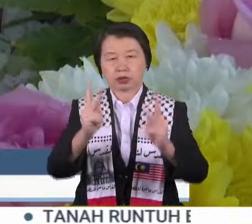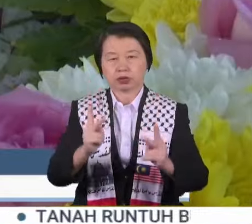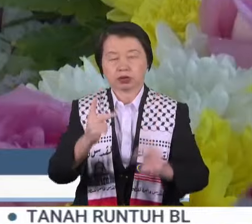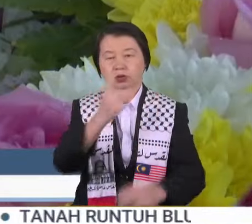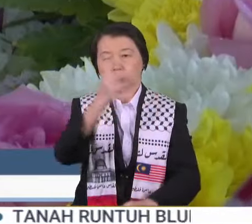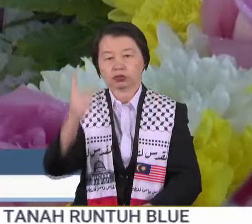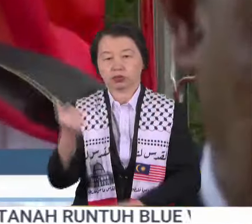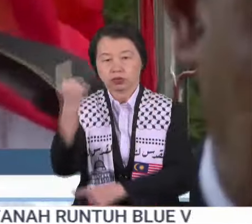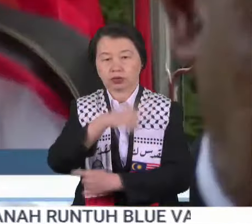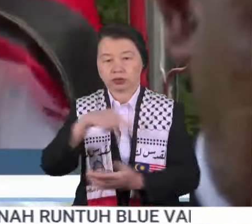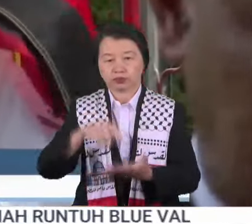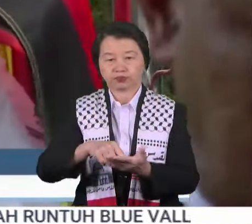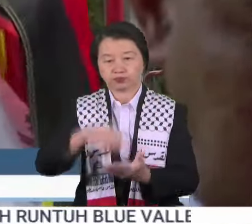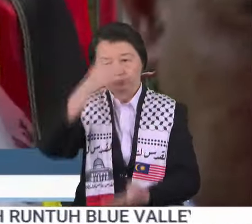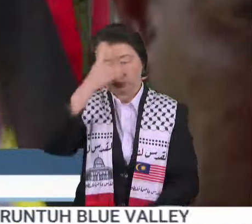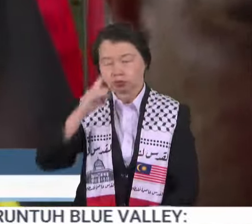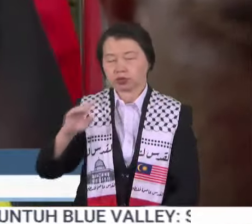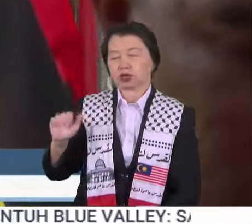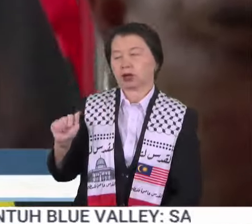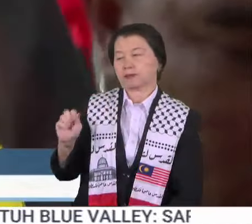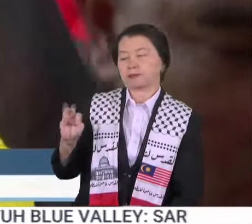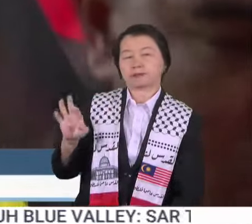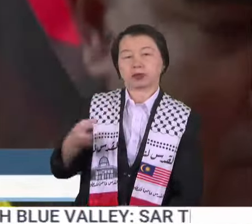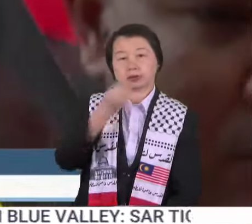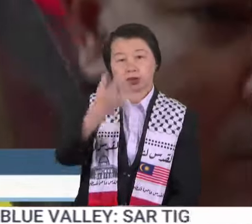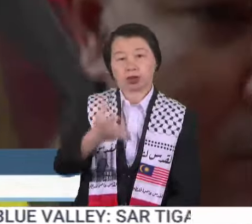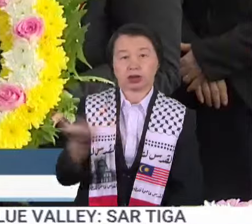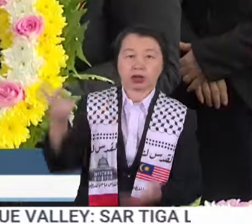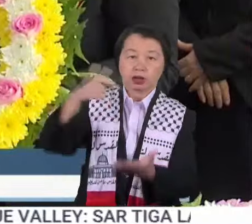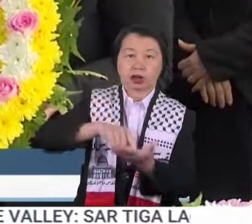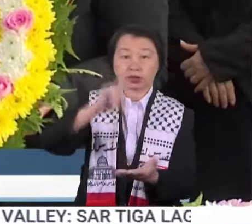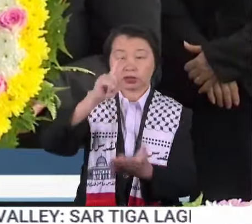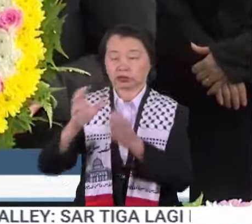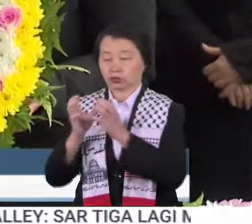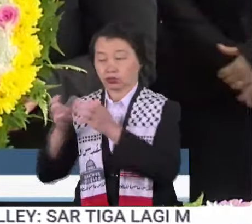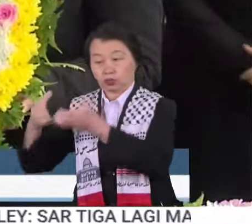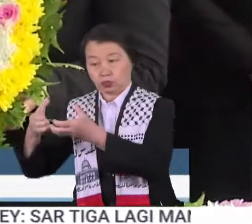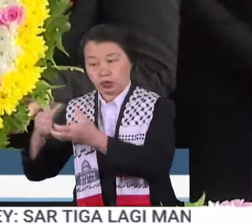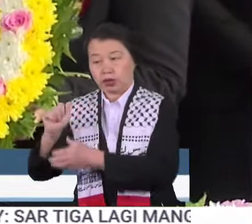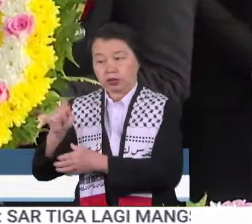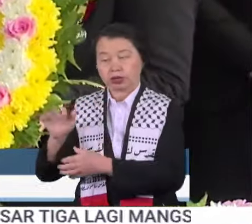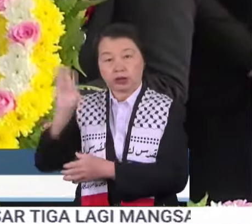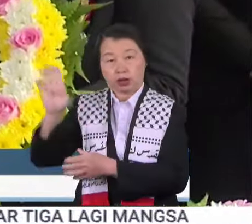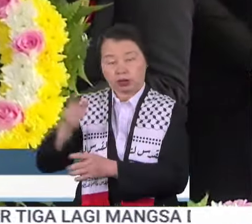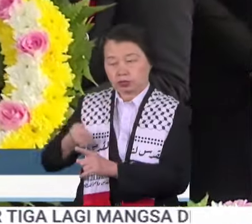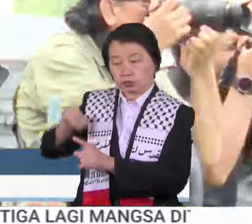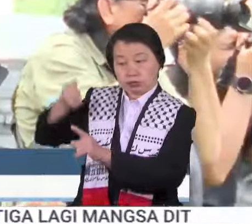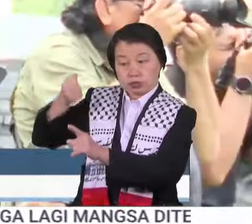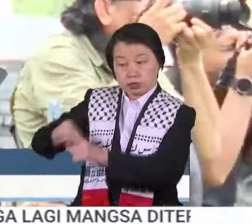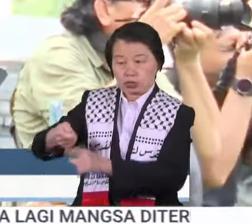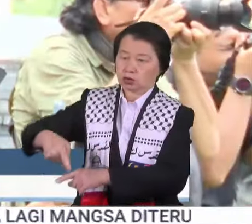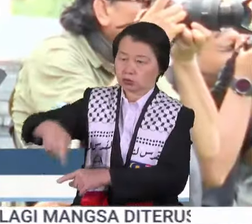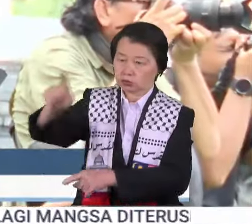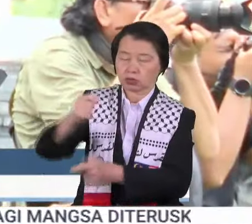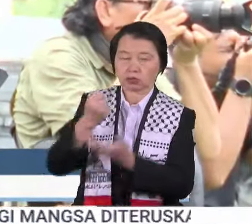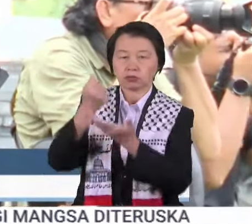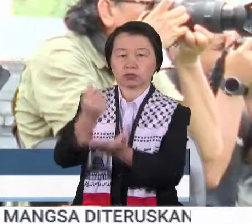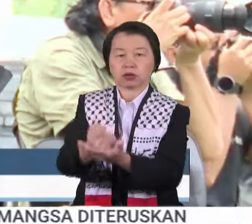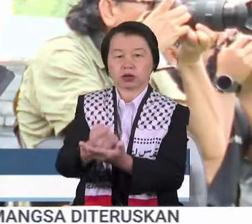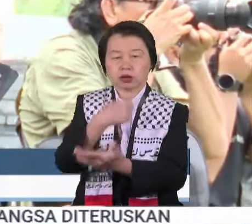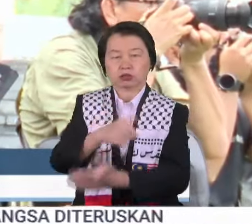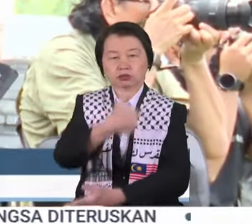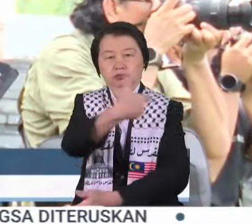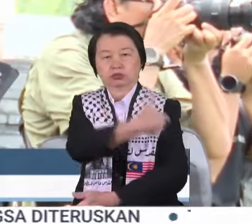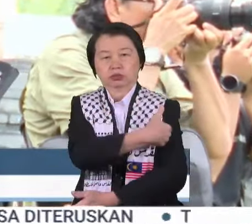Kuching hari ini ini datou Ahmad Douglas juga memberitahu satu lagi kumpulan Veteran ATM bakal dikerahkan untuk membantu memberi